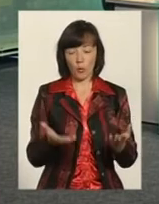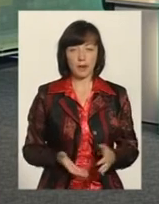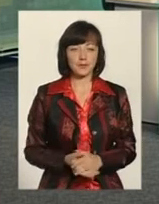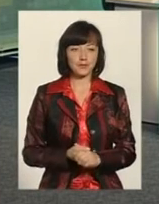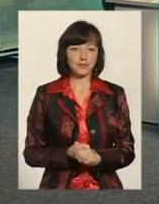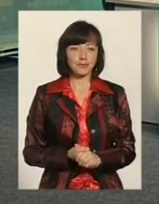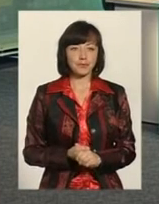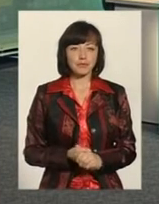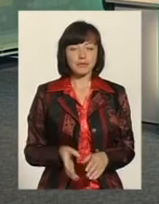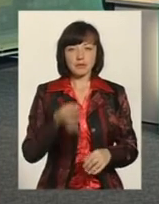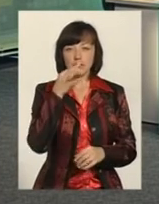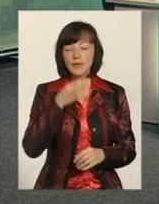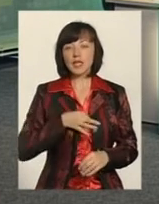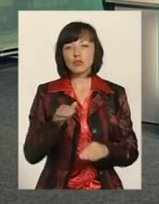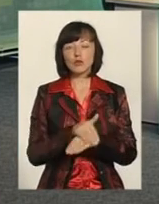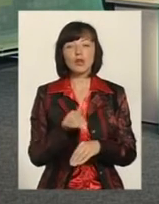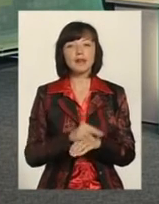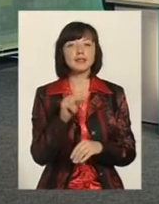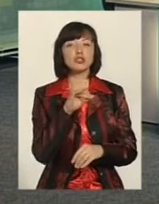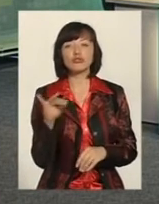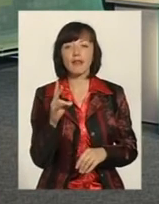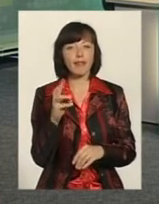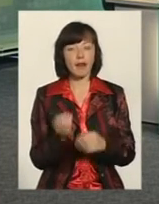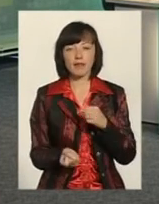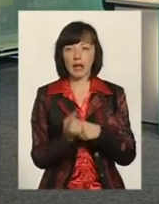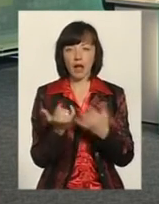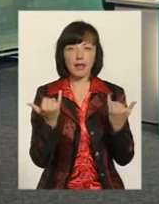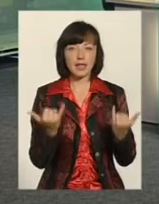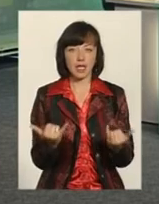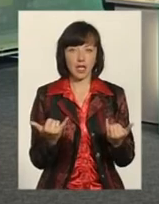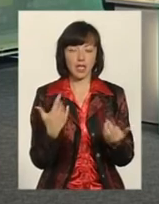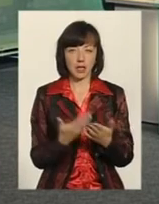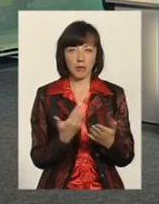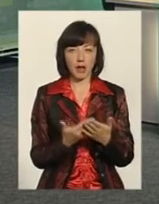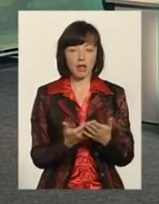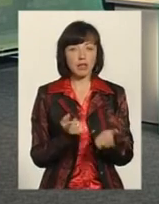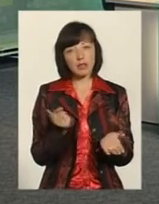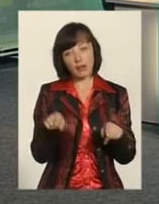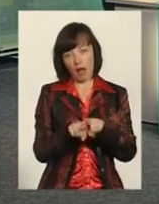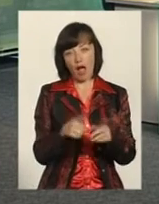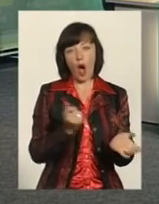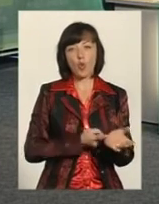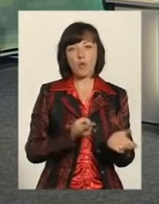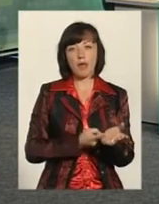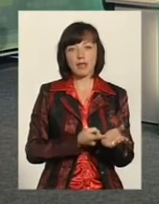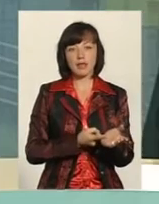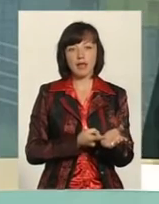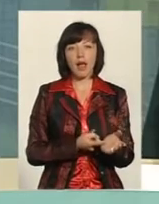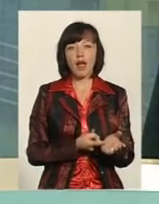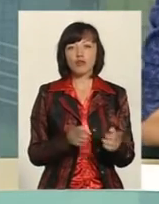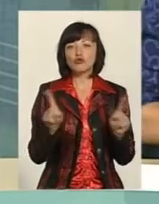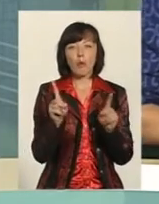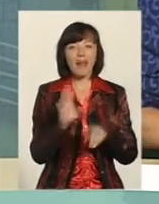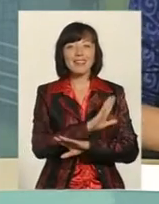будь ласка, чи не виникає нині, скажімо, такий аргумент на користь